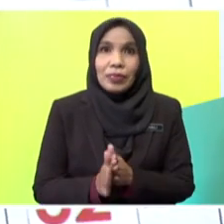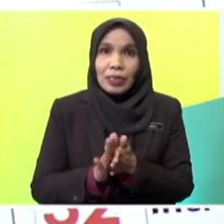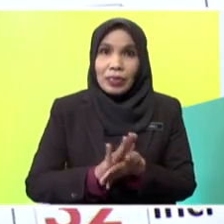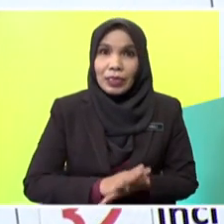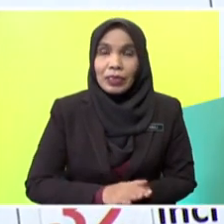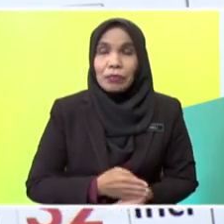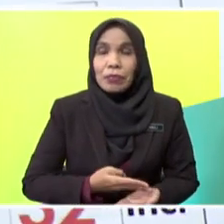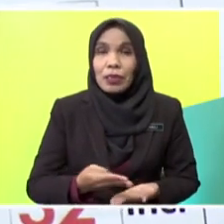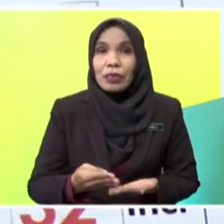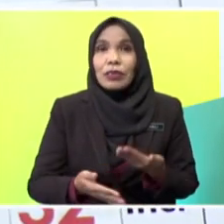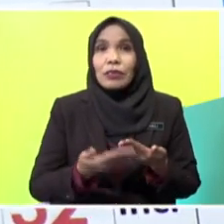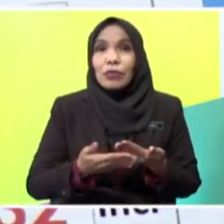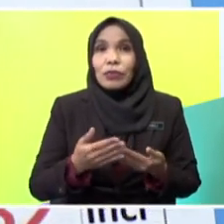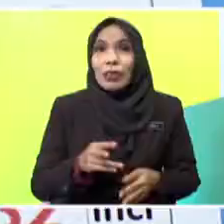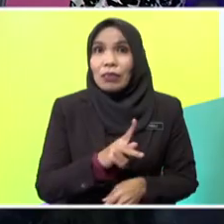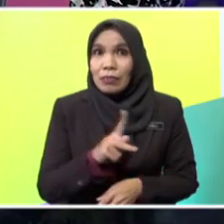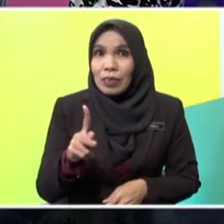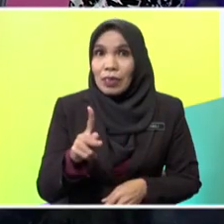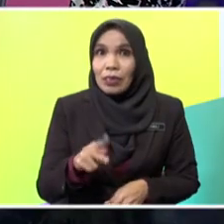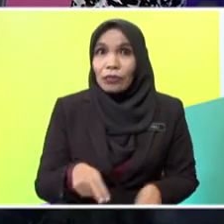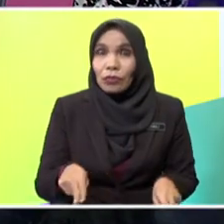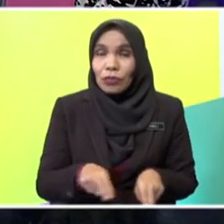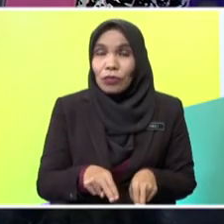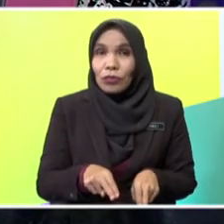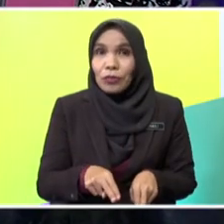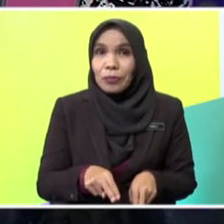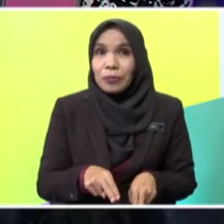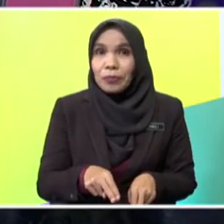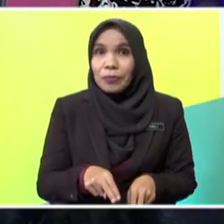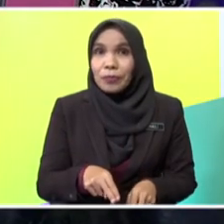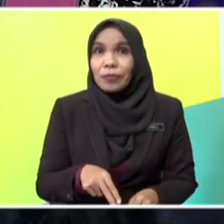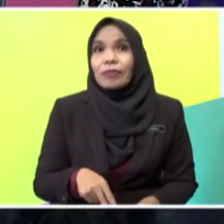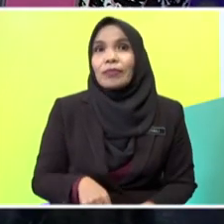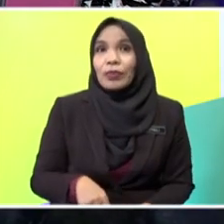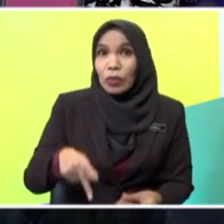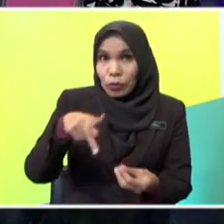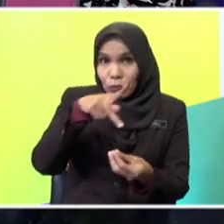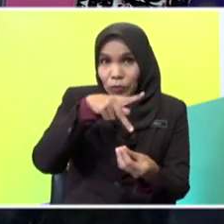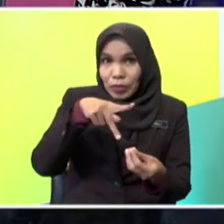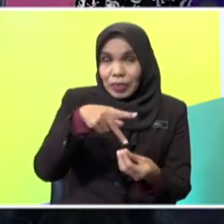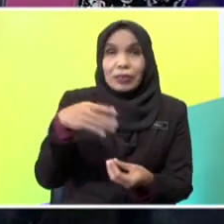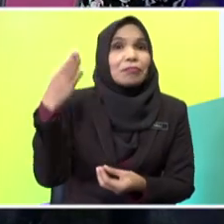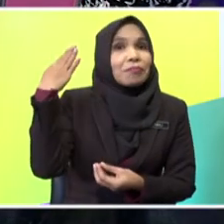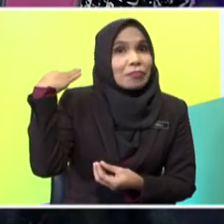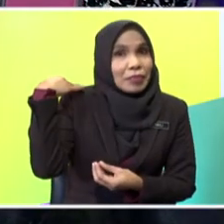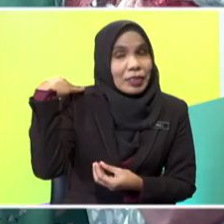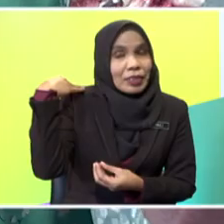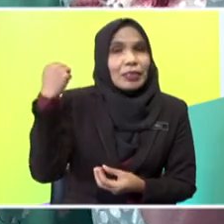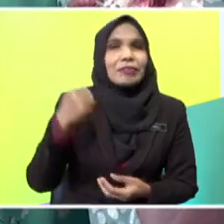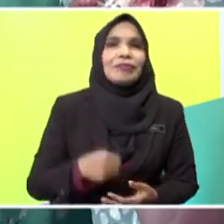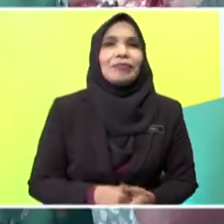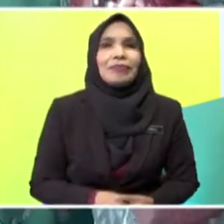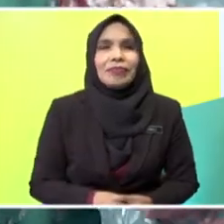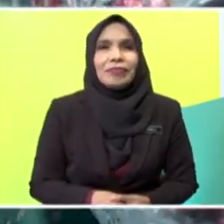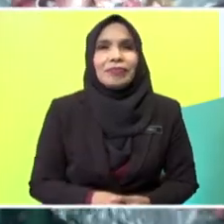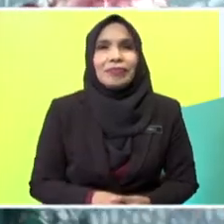biasa bahu kita akan pusing belakang. Bagilah murid ni suka-suka dengan patung begini. Murid sangat minat begini. Kita ambil